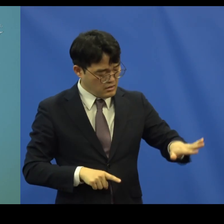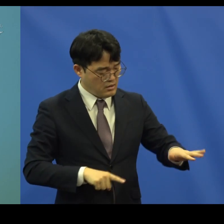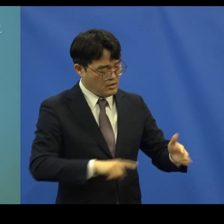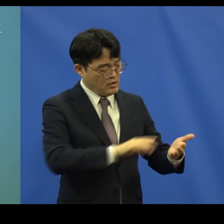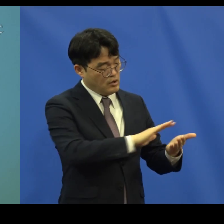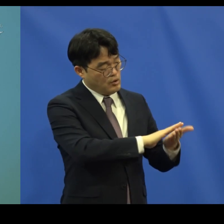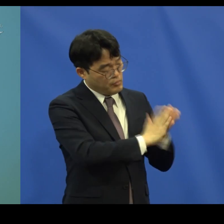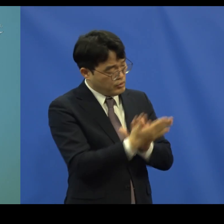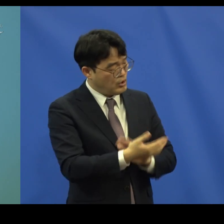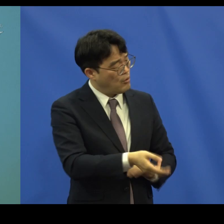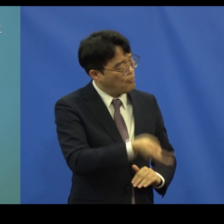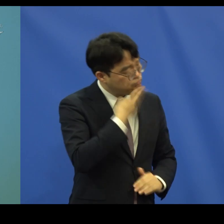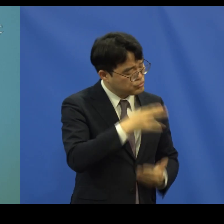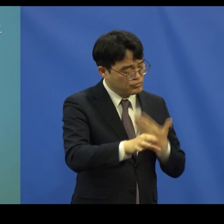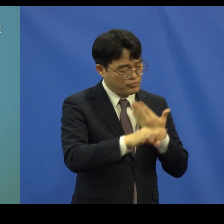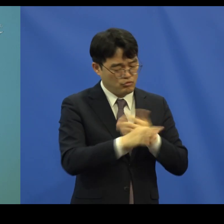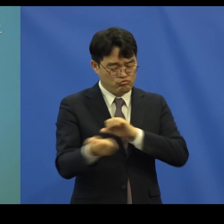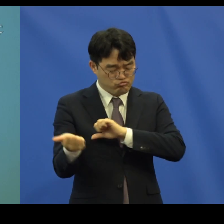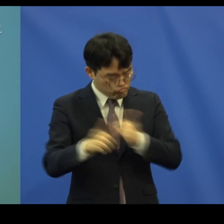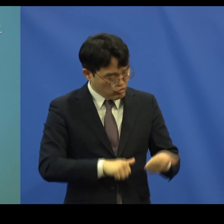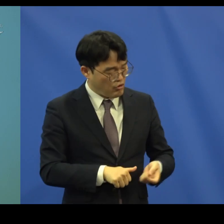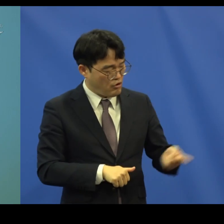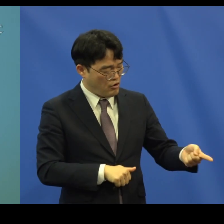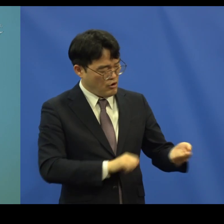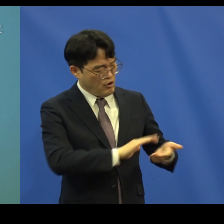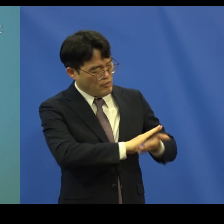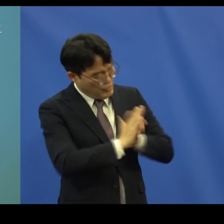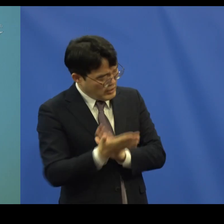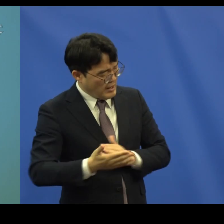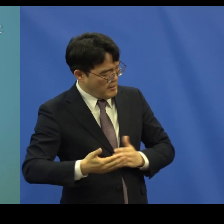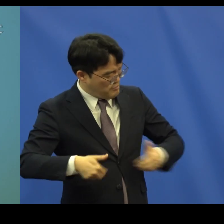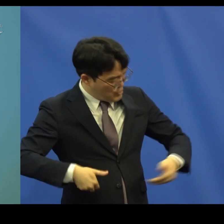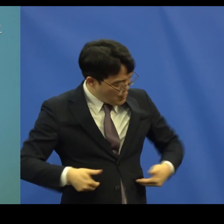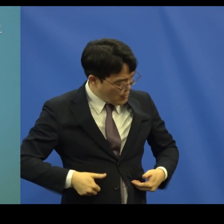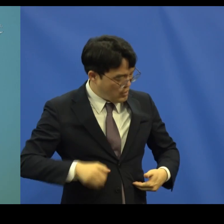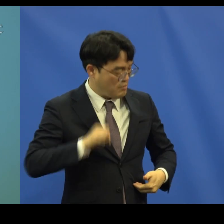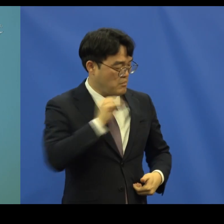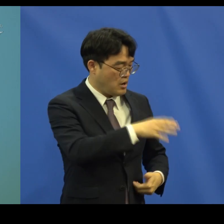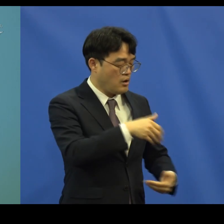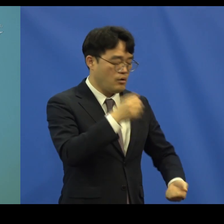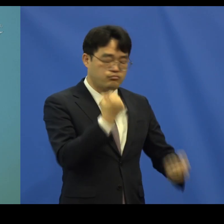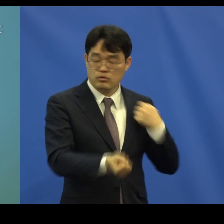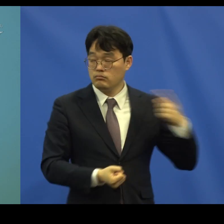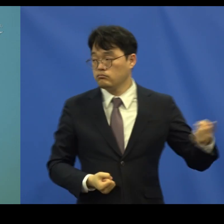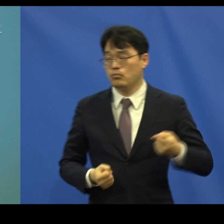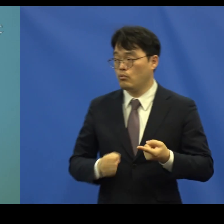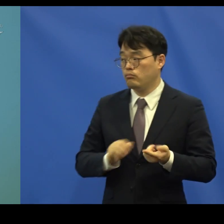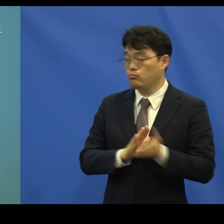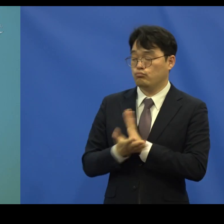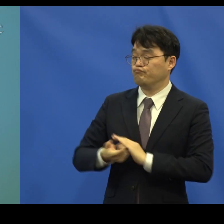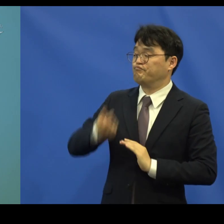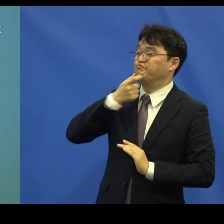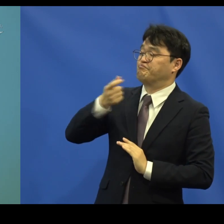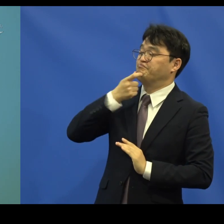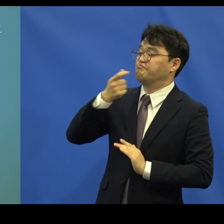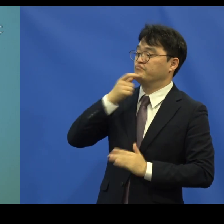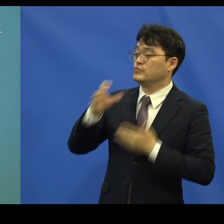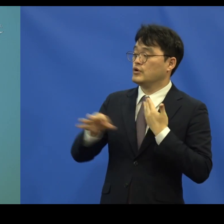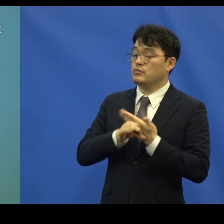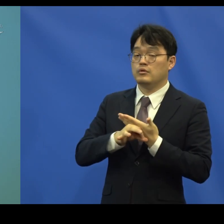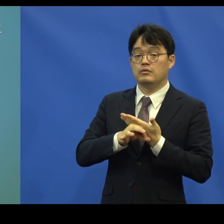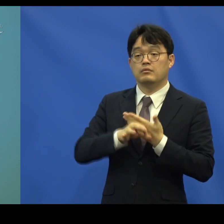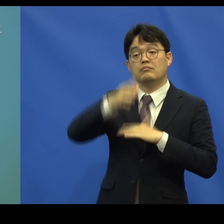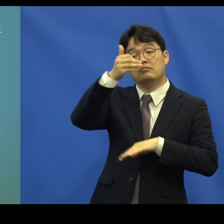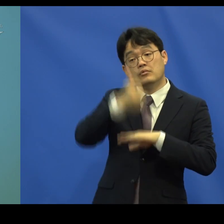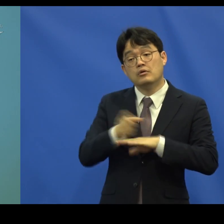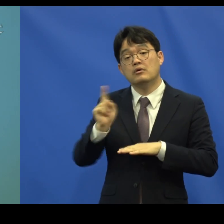죽을 것이냐. 그런데 변화를 거부하는 거죠. 그럼 죽음을 선택하는 것입니다. 뭐 이거는 어느